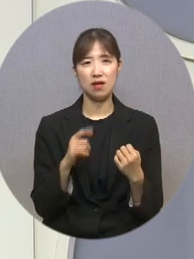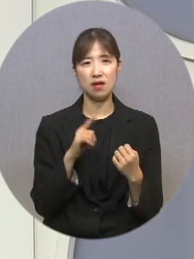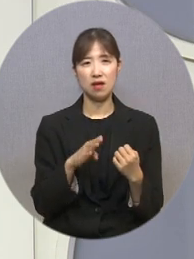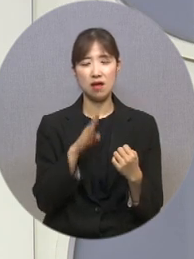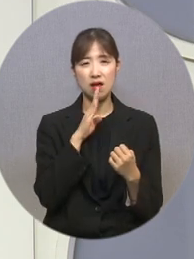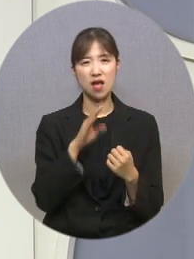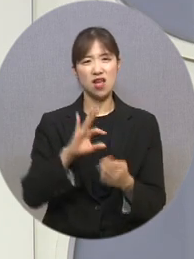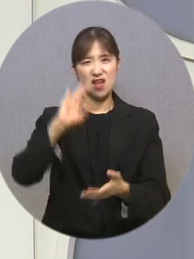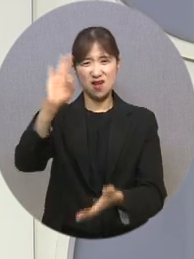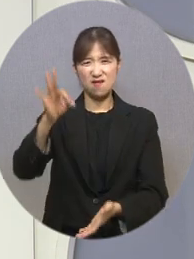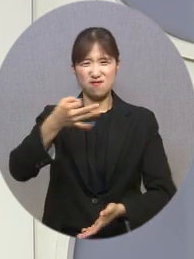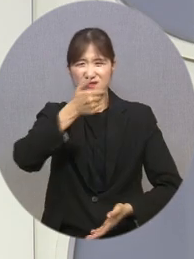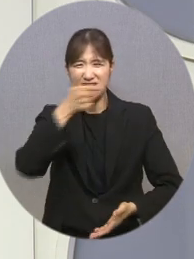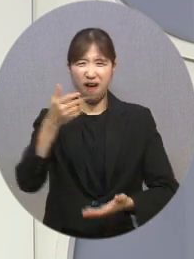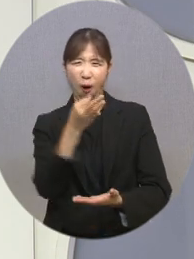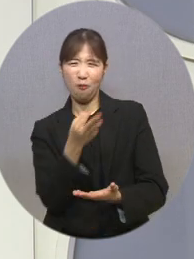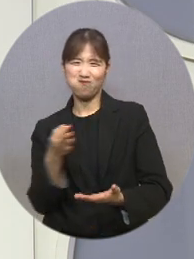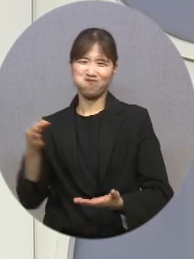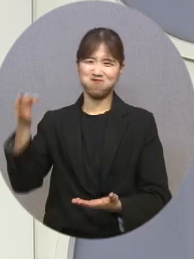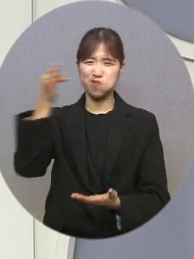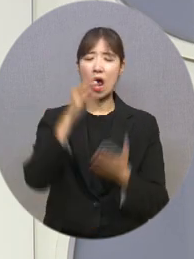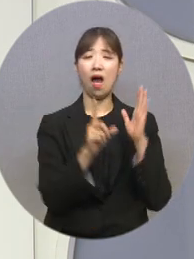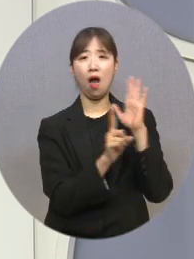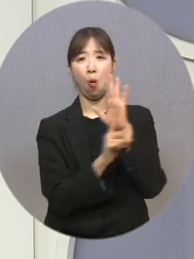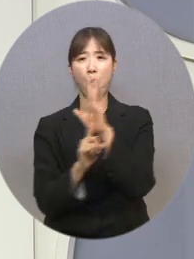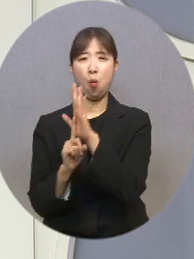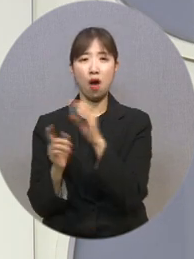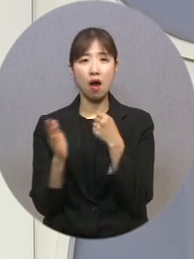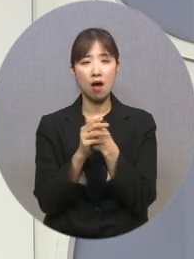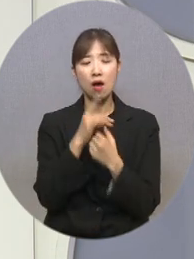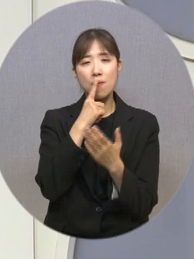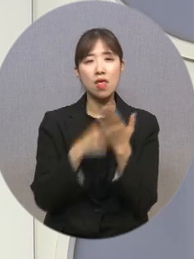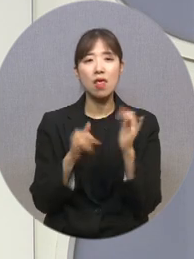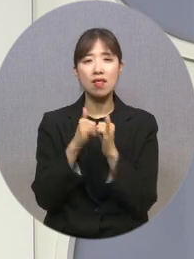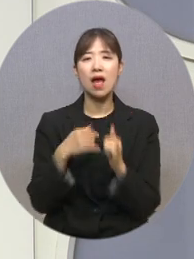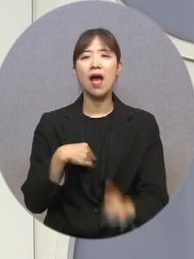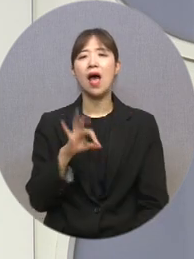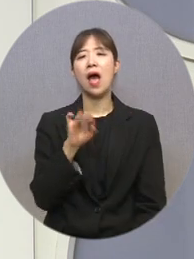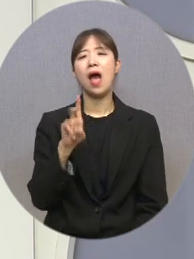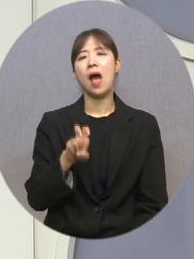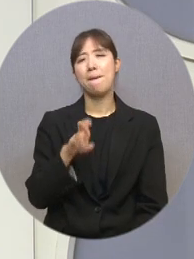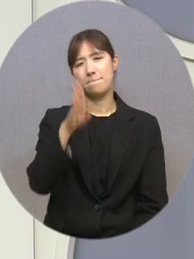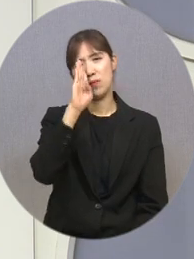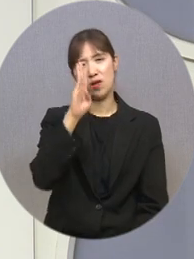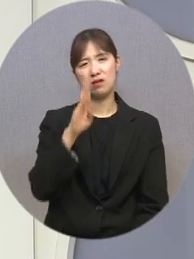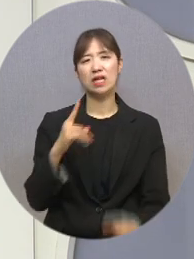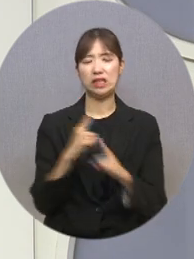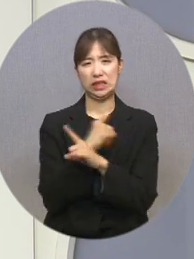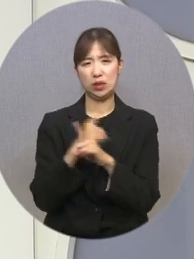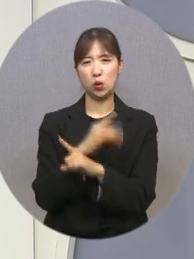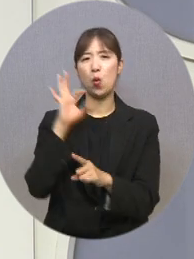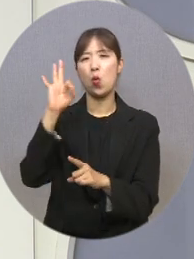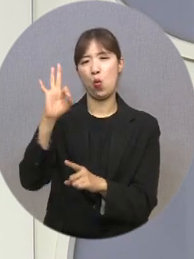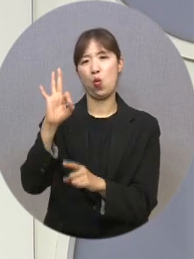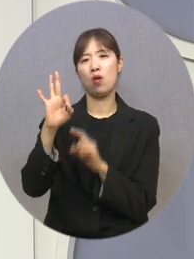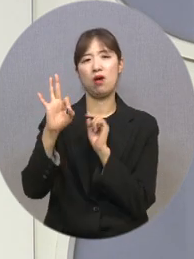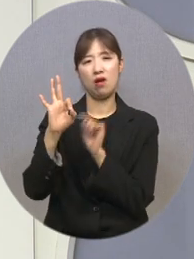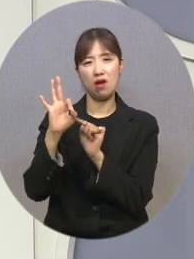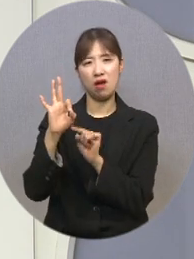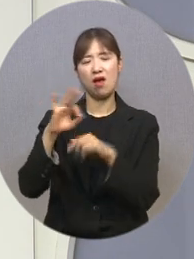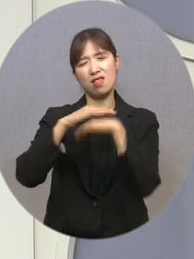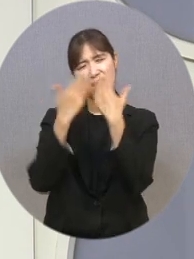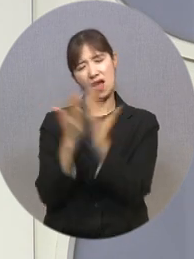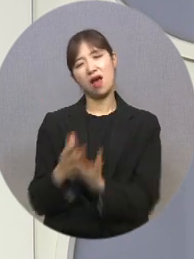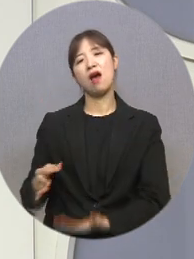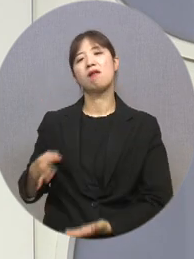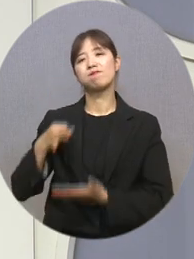파격적 고수익 보장을 해준다고 하도 이제 광고를 해대니까 피해자가 암 환자인데. 암 치료를 하기 위해서 지금 통장에 넣어놓은 돈을